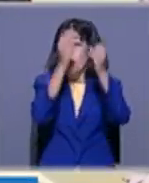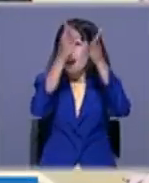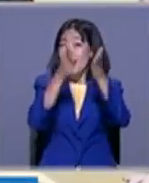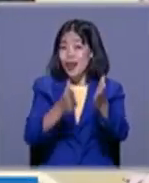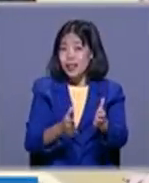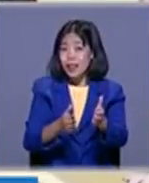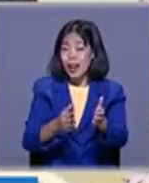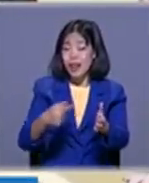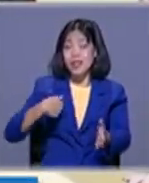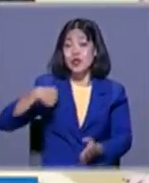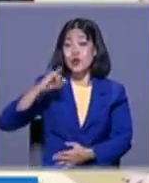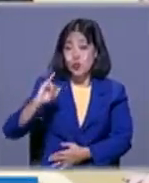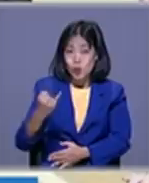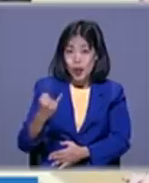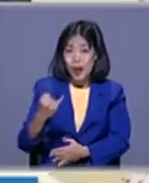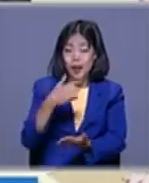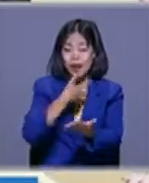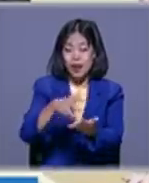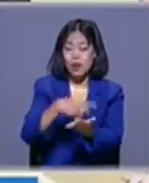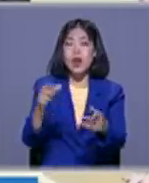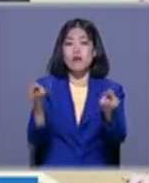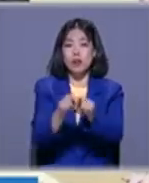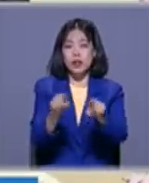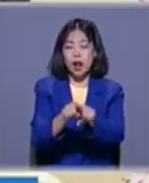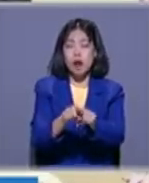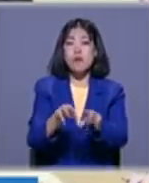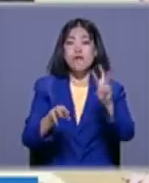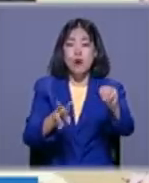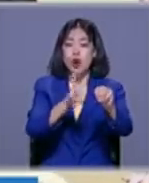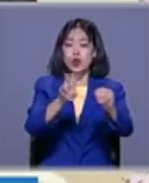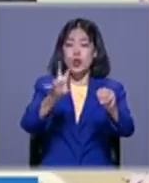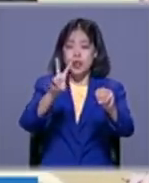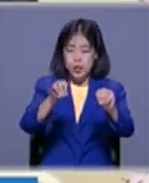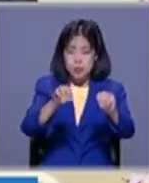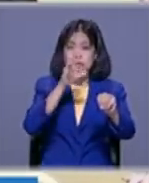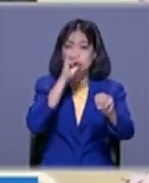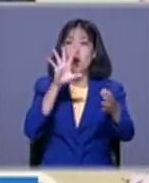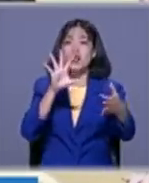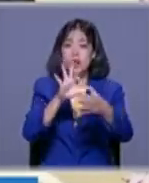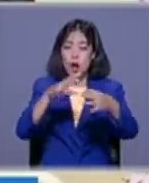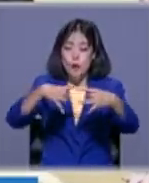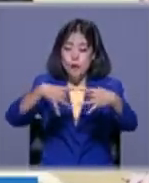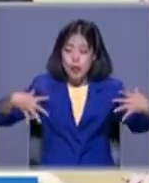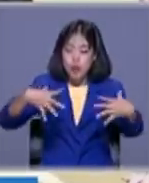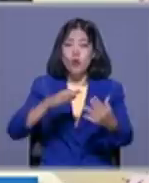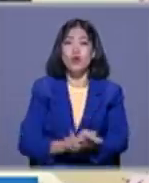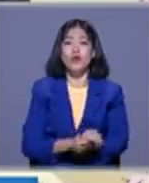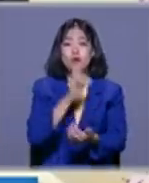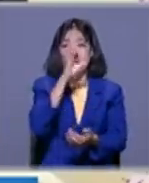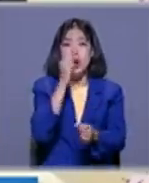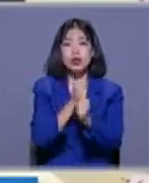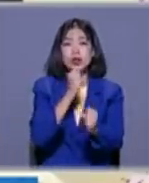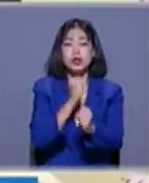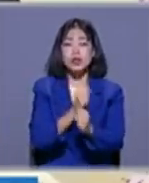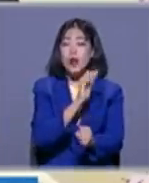าสตร์จุฬาก็โพสต์เฟซบุ๊กไว้เหมือนกันว่าการใช้มาตรา270นั้นมันเป็นเรื่องซึ่งอาจจะไม่ตรงกับรัฐธรรมนูญเพราะว่าเป็นเรื่องของบทเฉพาะ